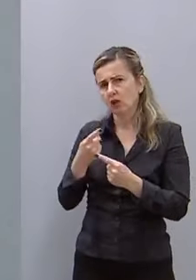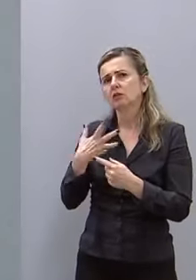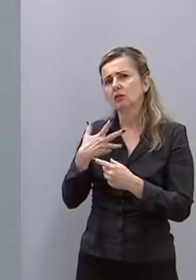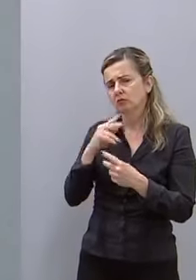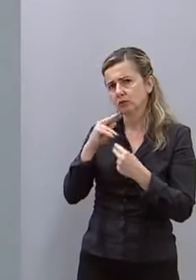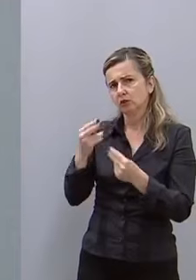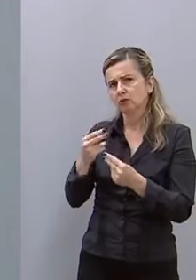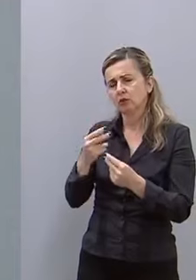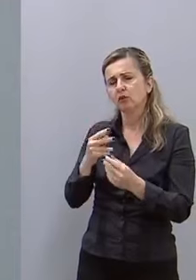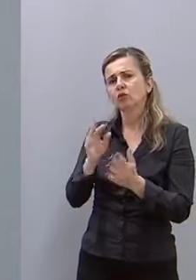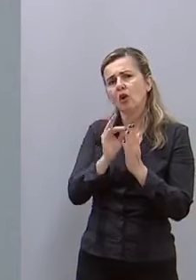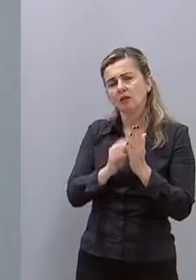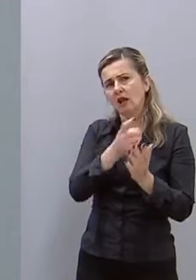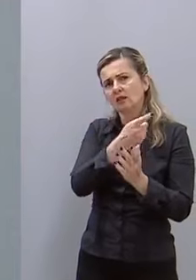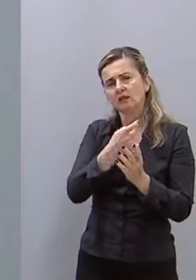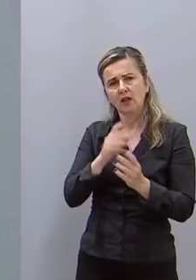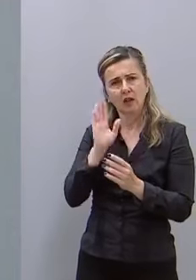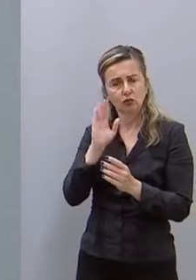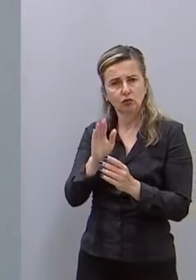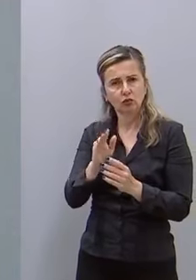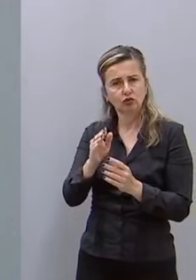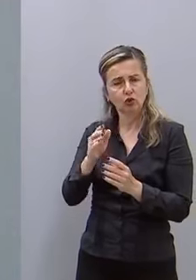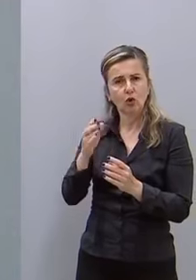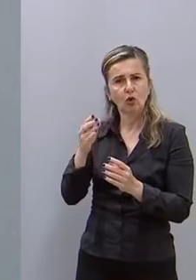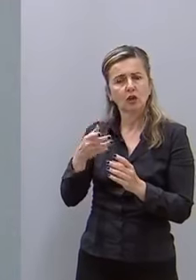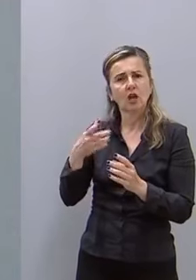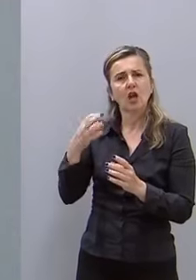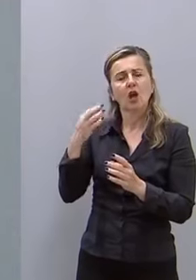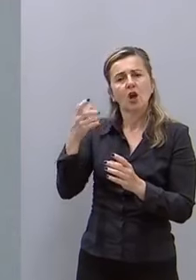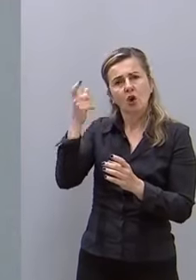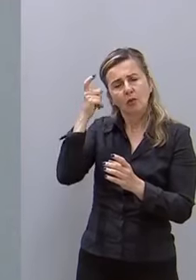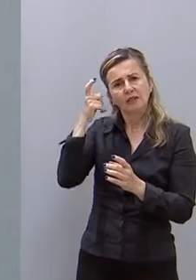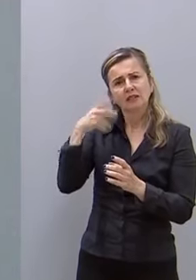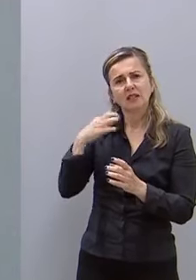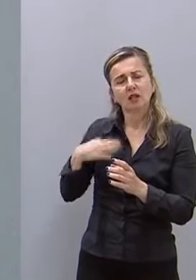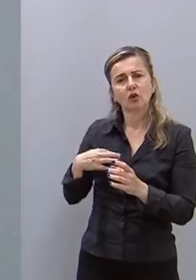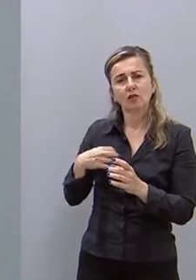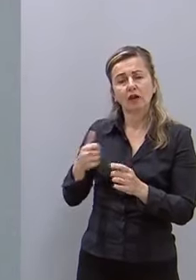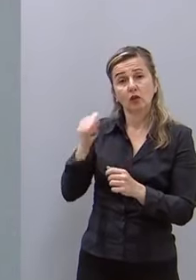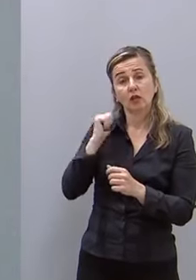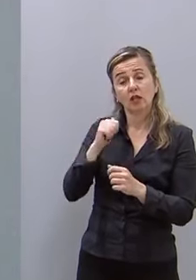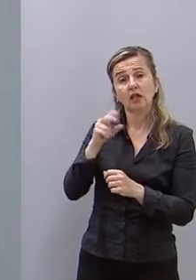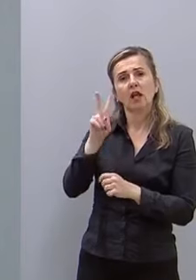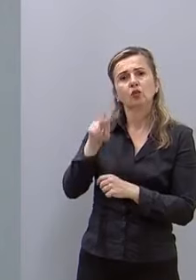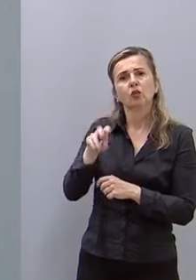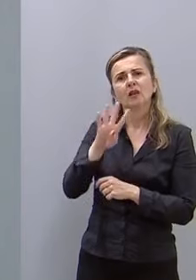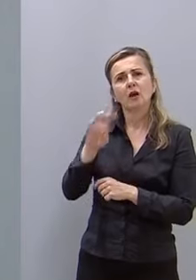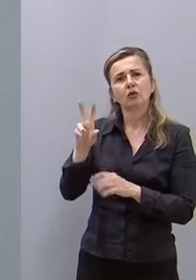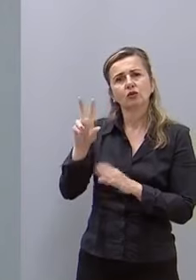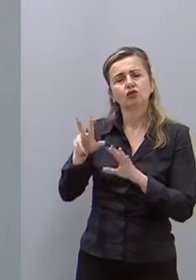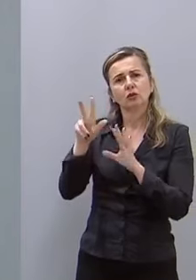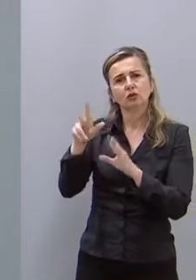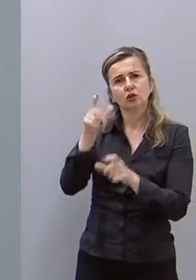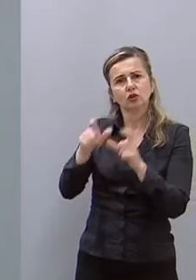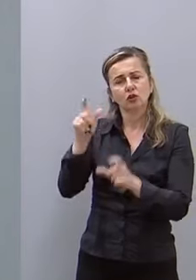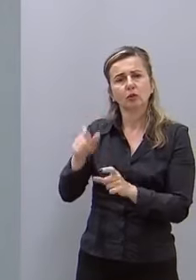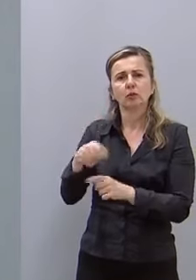il commissario del governo mi manda ieri controllate 2.418 persone sanzionate